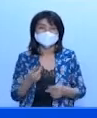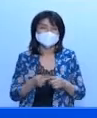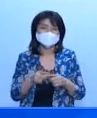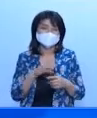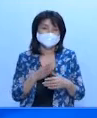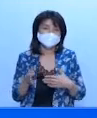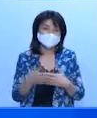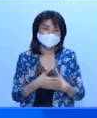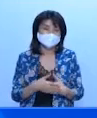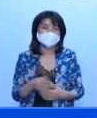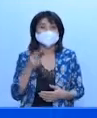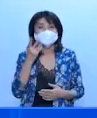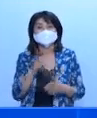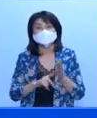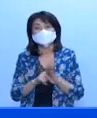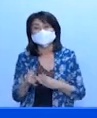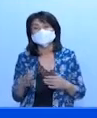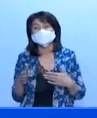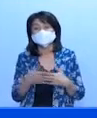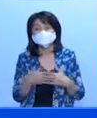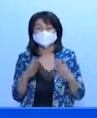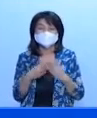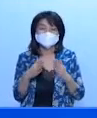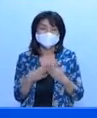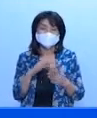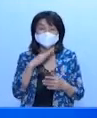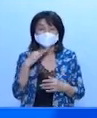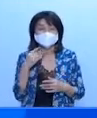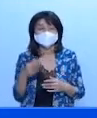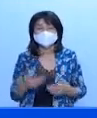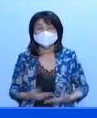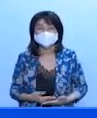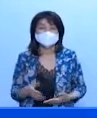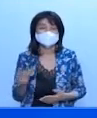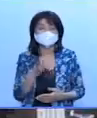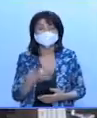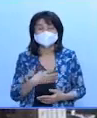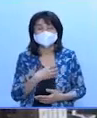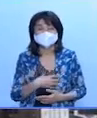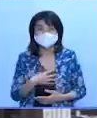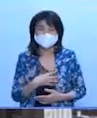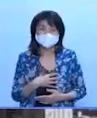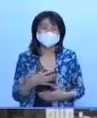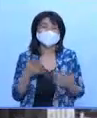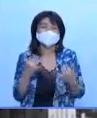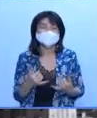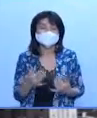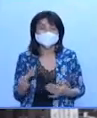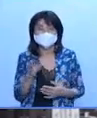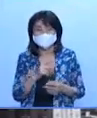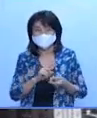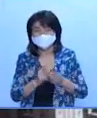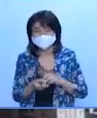Спасибо, Ренат. Когда начали закрывать дома на карантин, многие жители были взволнованы. Сейчас ситуация изменилась, все